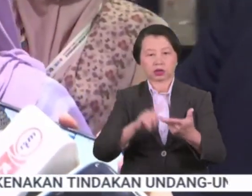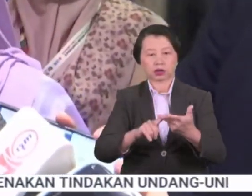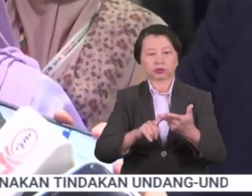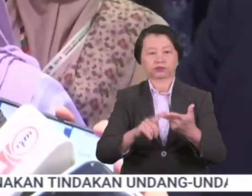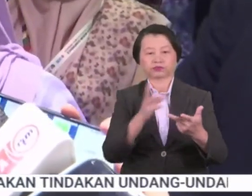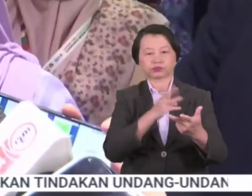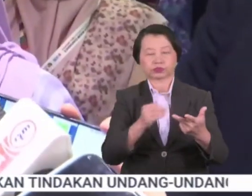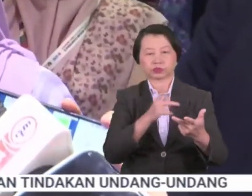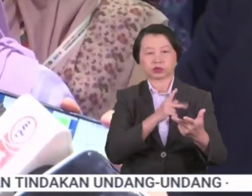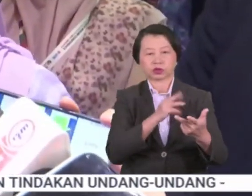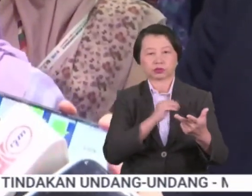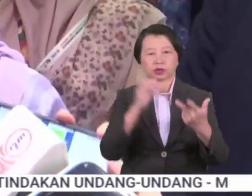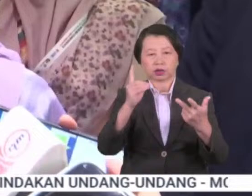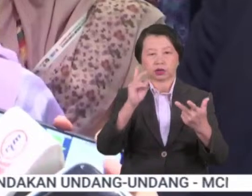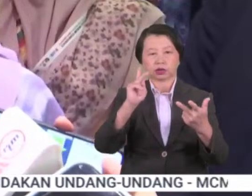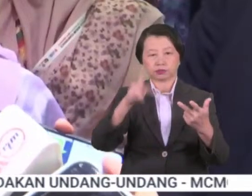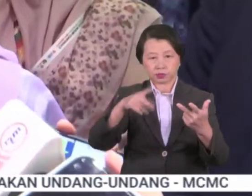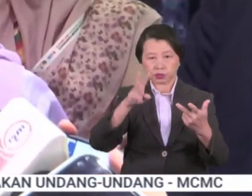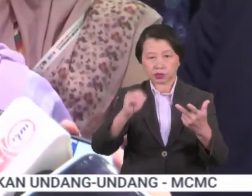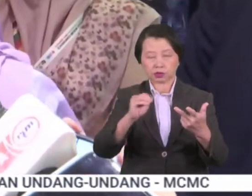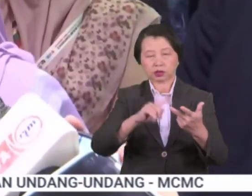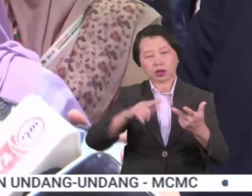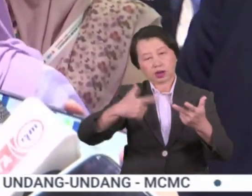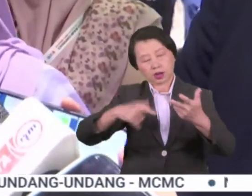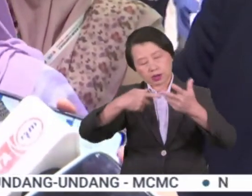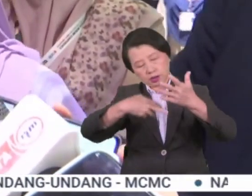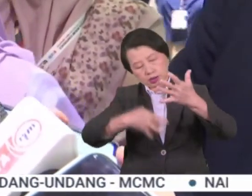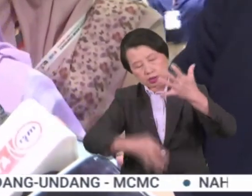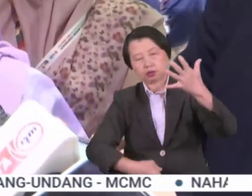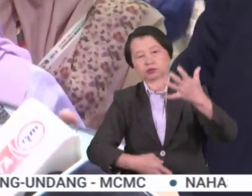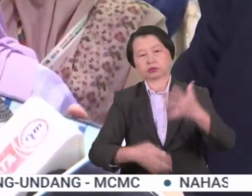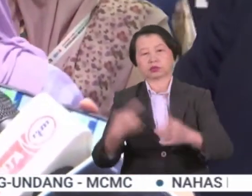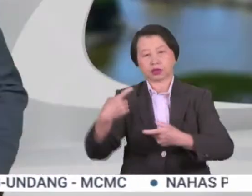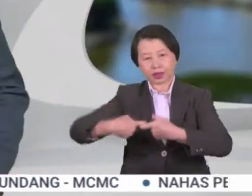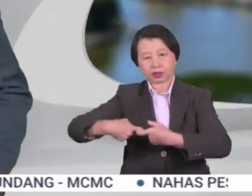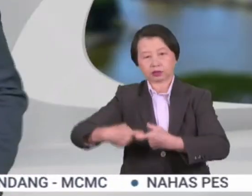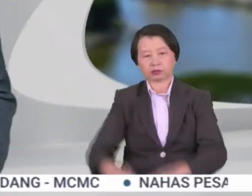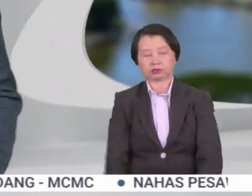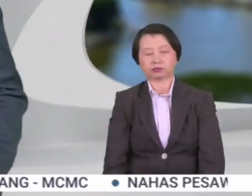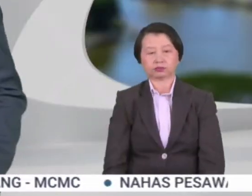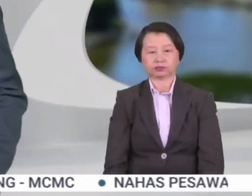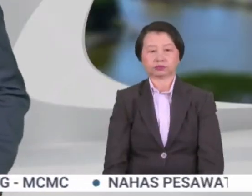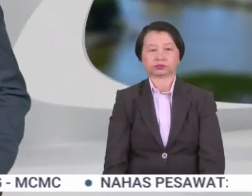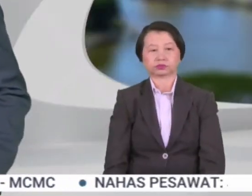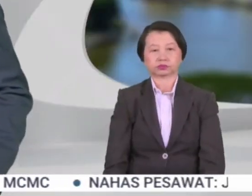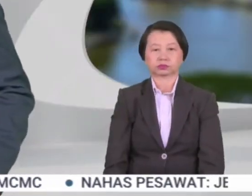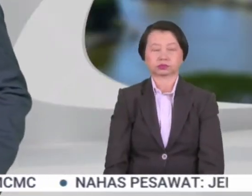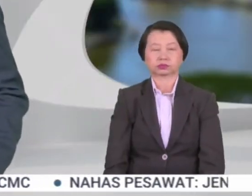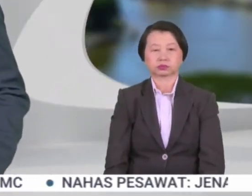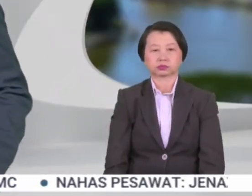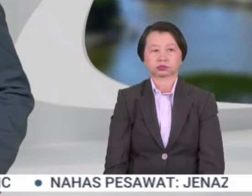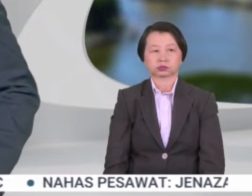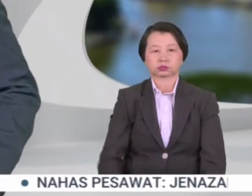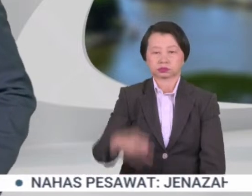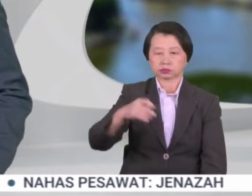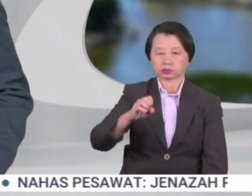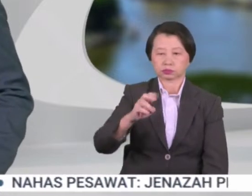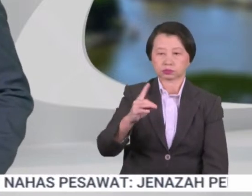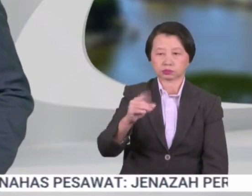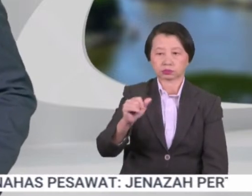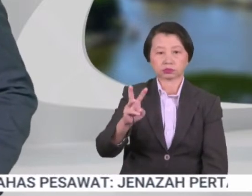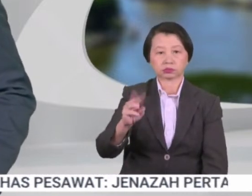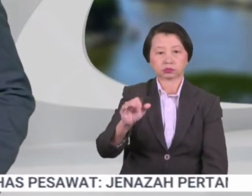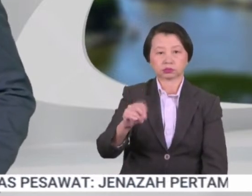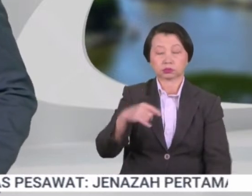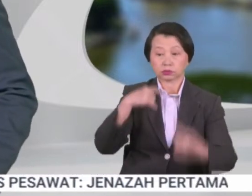Malaysia Kementerian Pendidikan dan lain-lain agensi berkaitan di pedawan polis berjaya